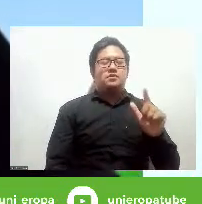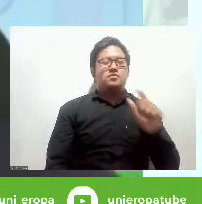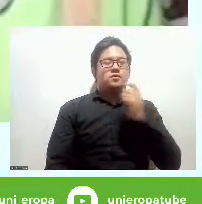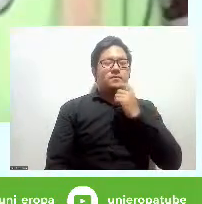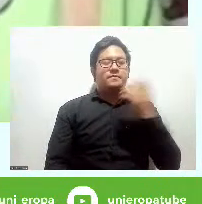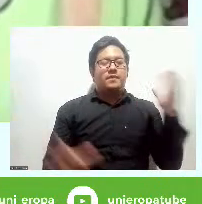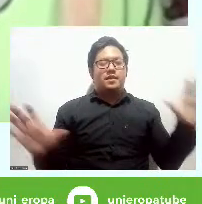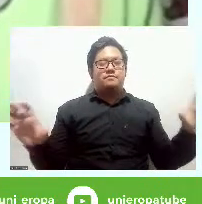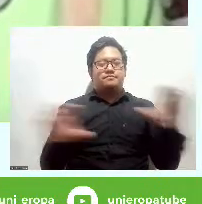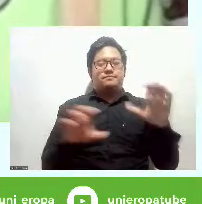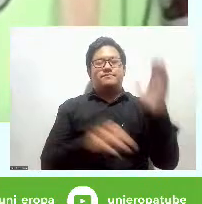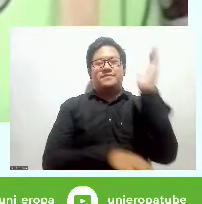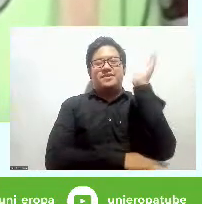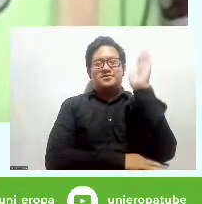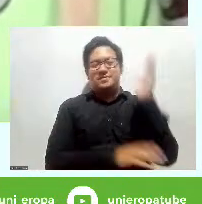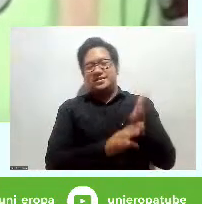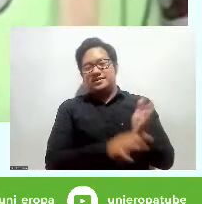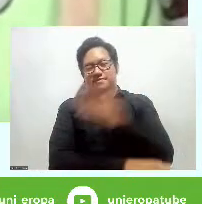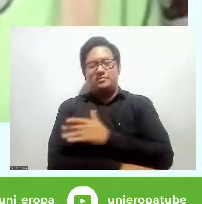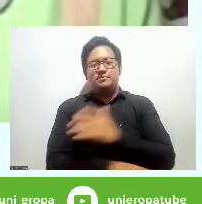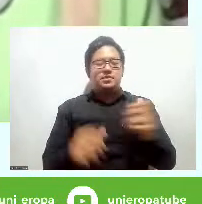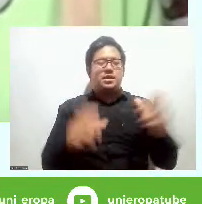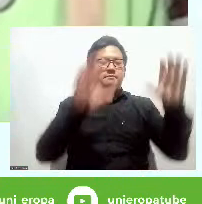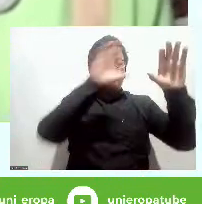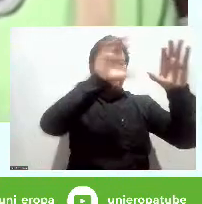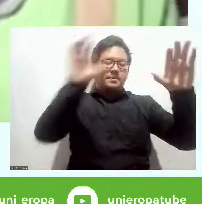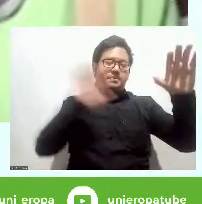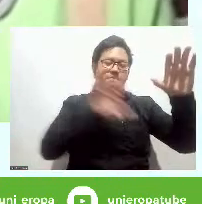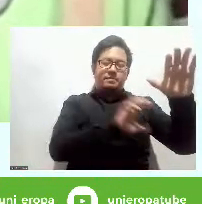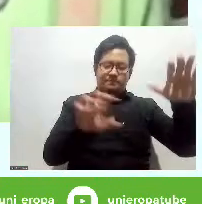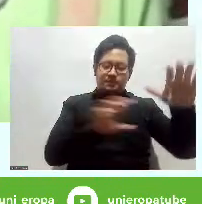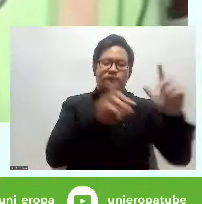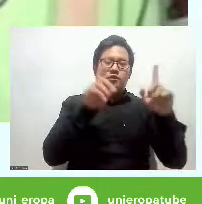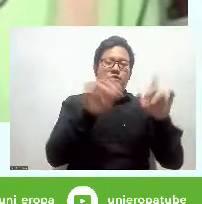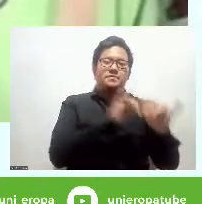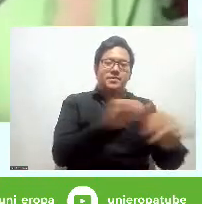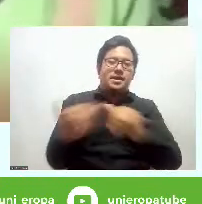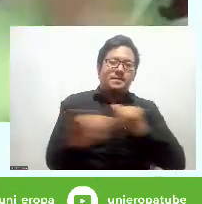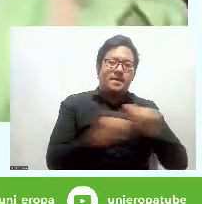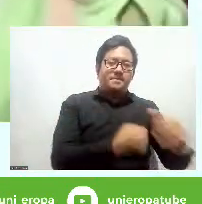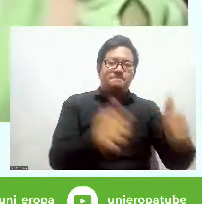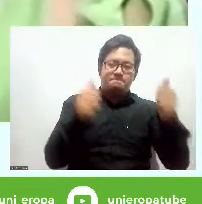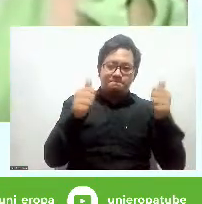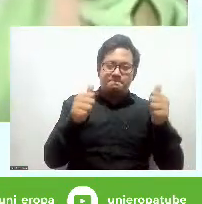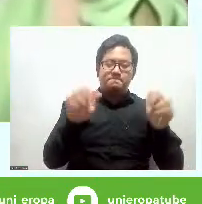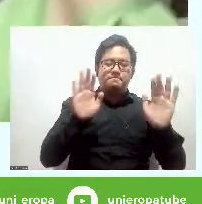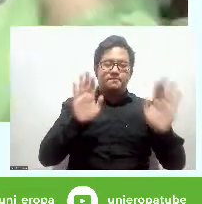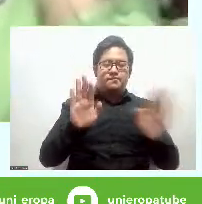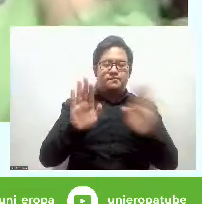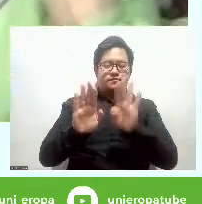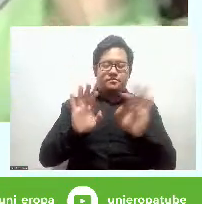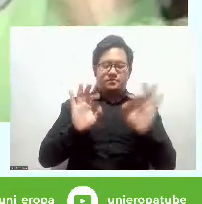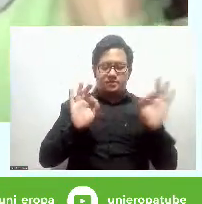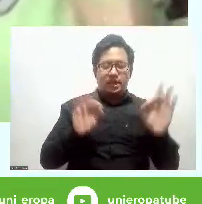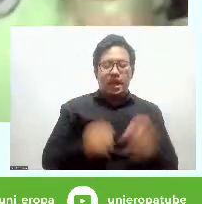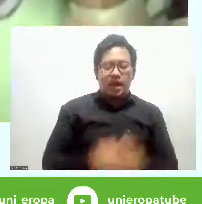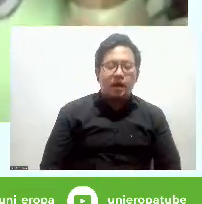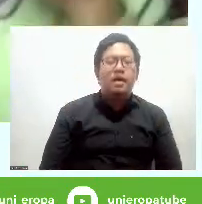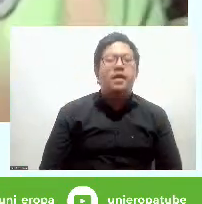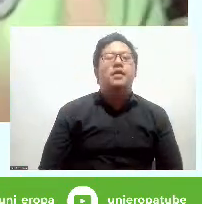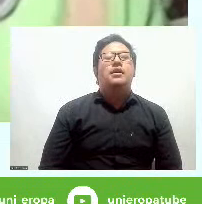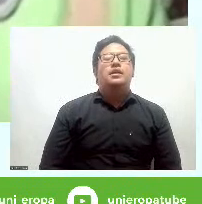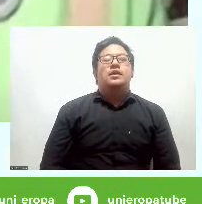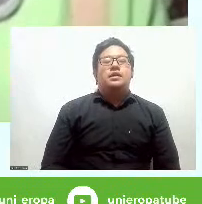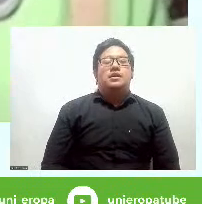sebelumnya untuk berfoto bersama Yes boleh mesti Andi juga mencari bergabung dalam hitungan ketiga terekam media